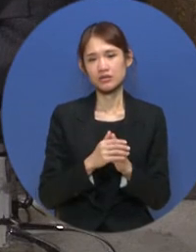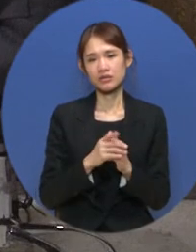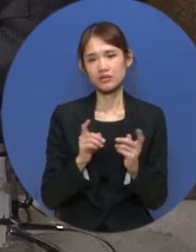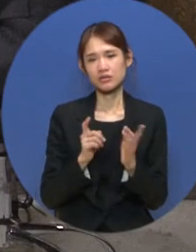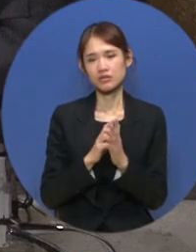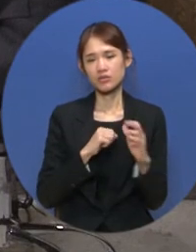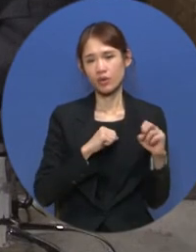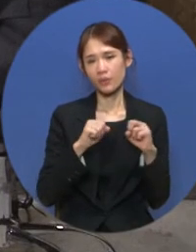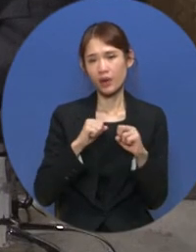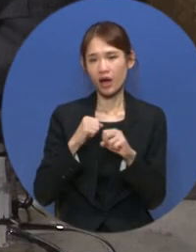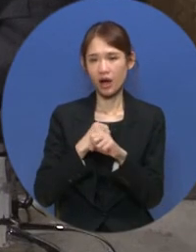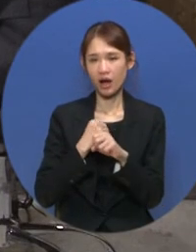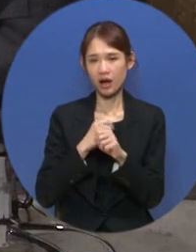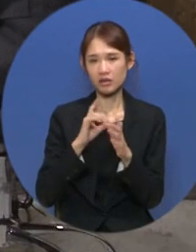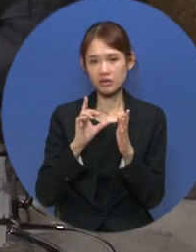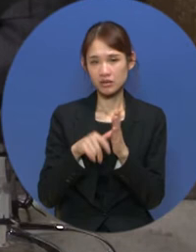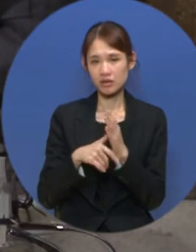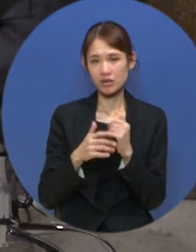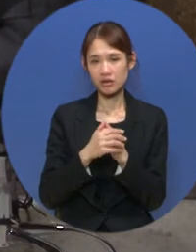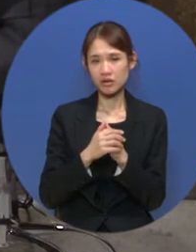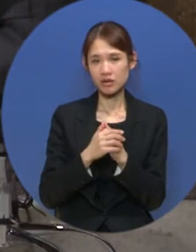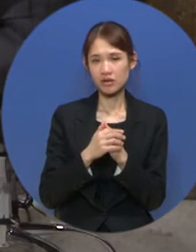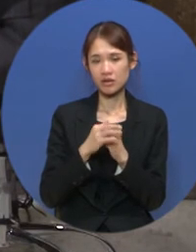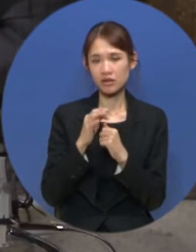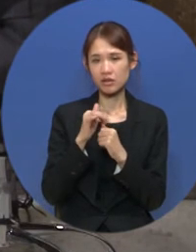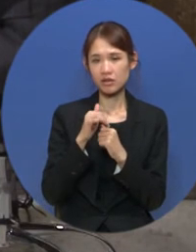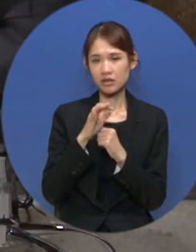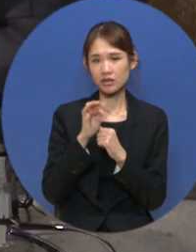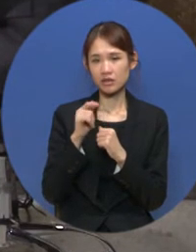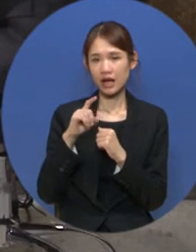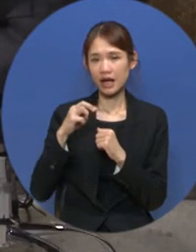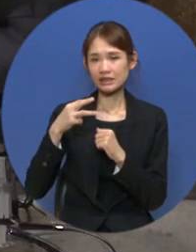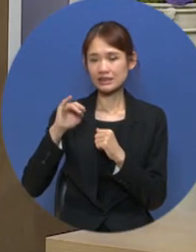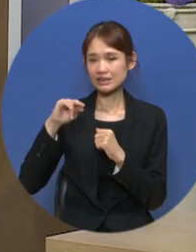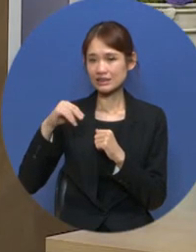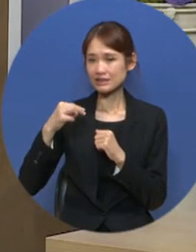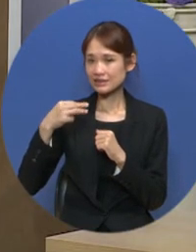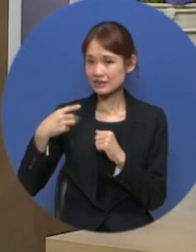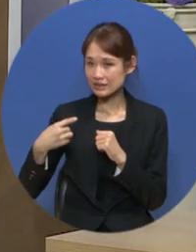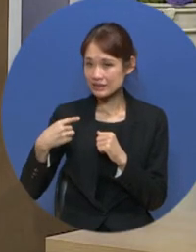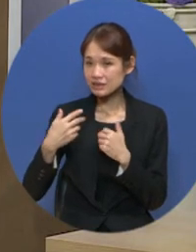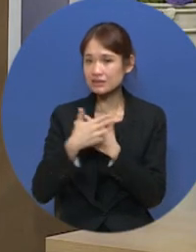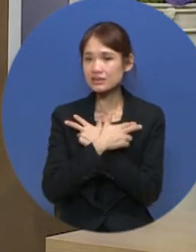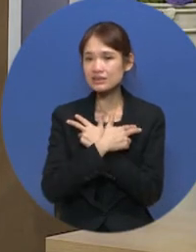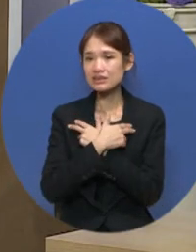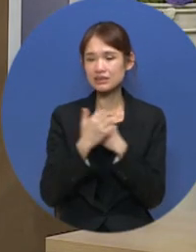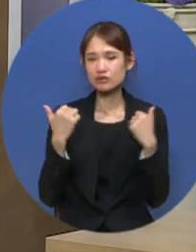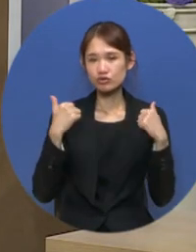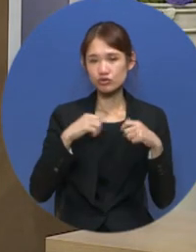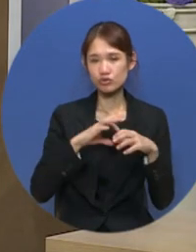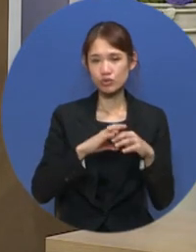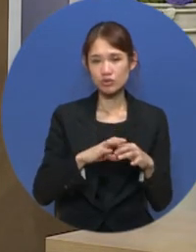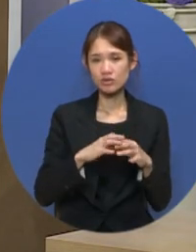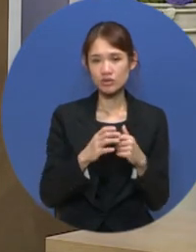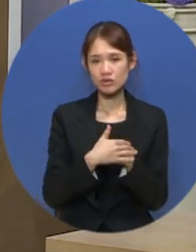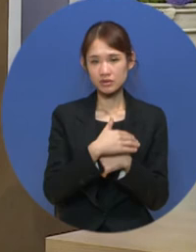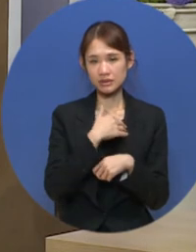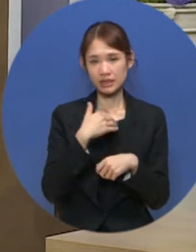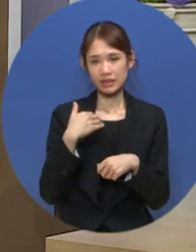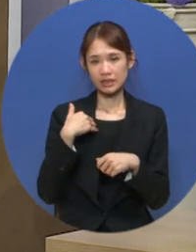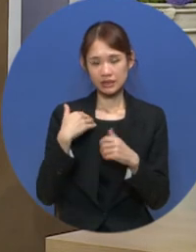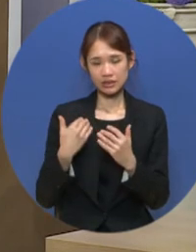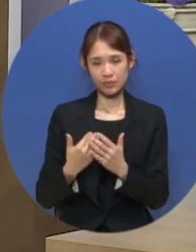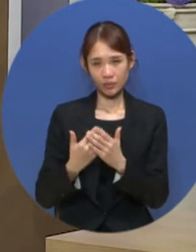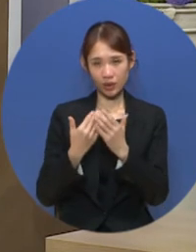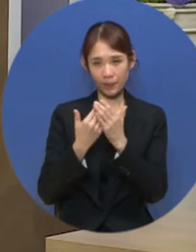당사자분들이 그렇게 활동을 하시는 데 있어서도 이런 하티스트에서 이 의료 옷을 통해서 자기를 좀 더 자신감을